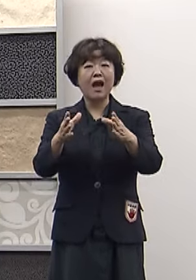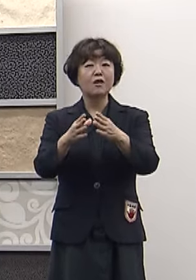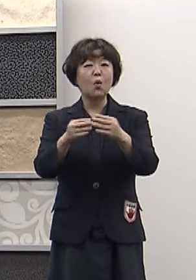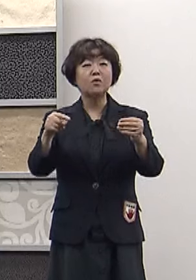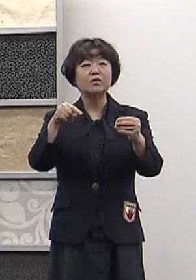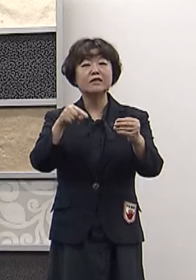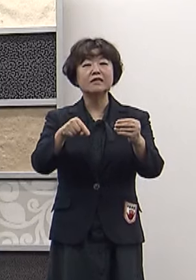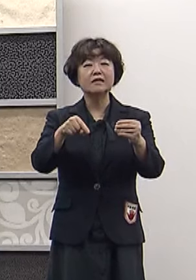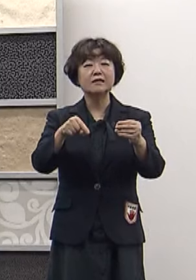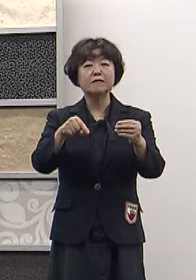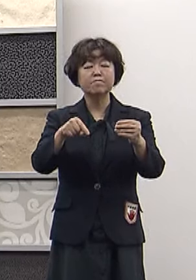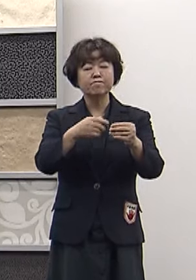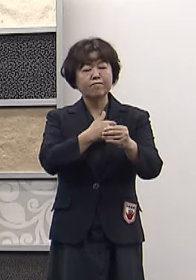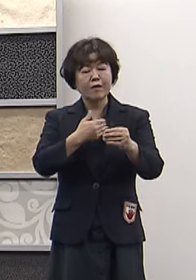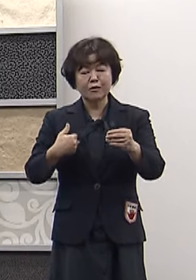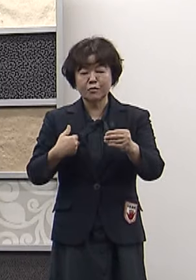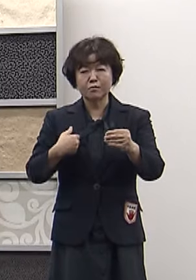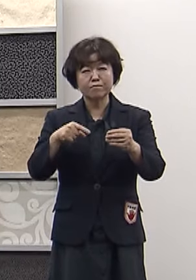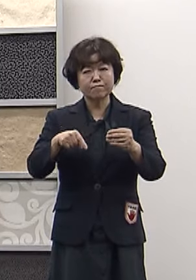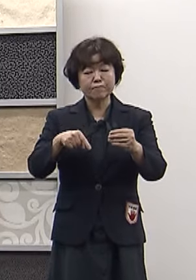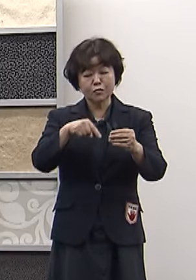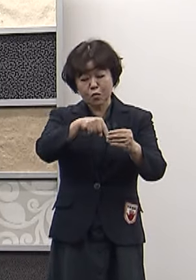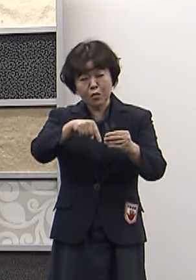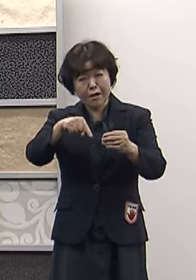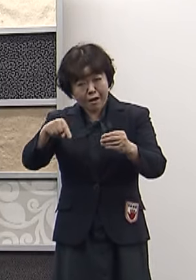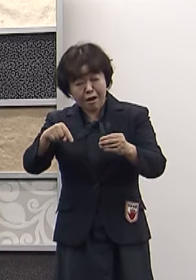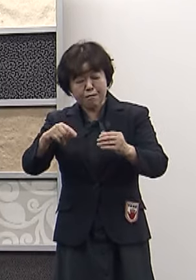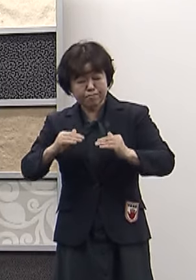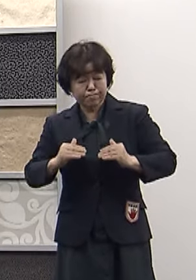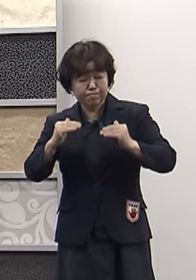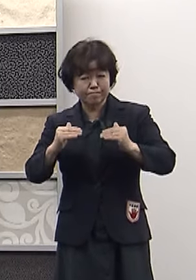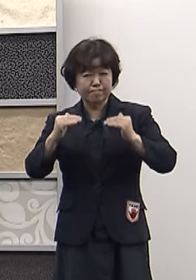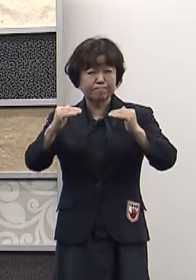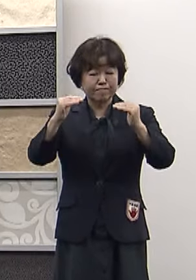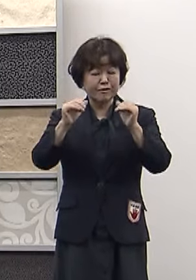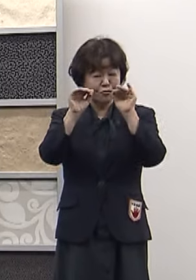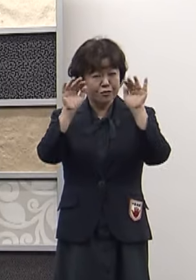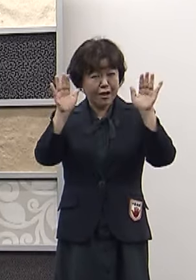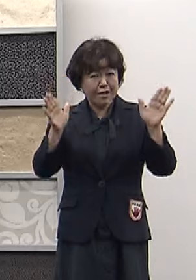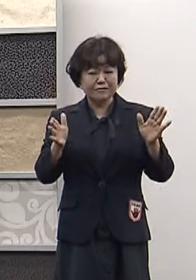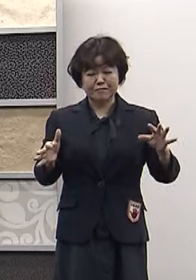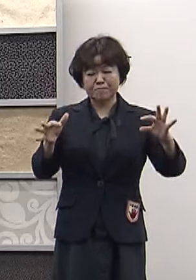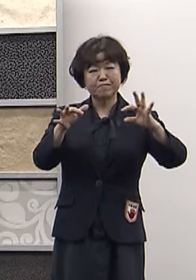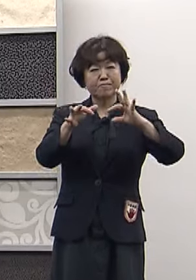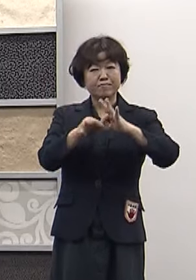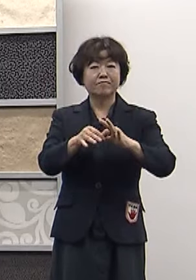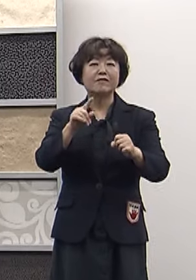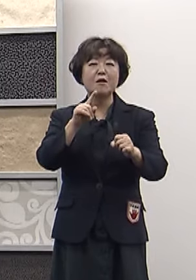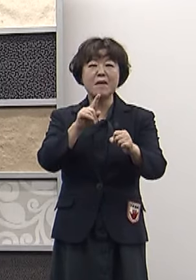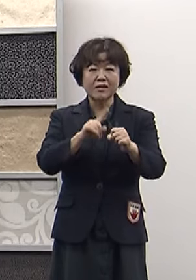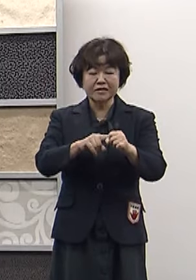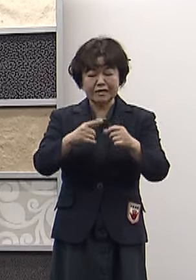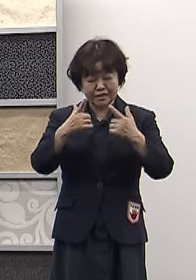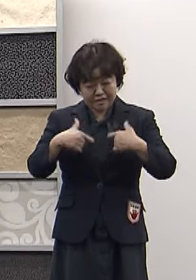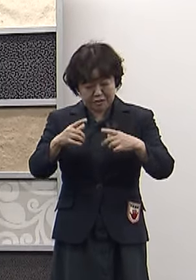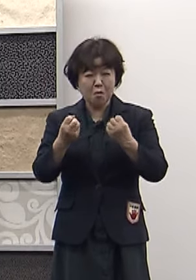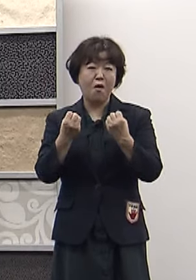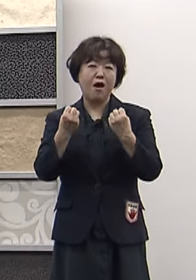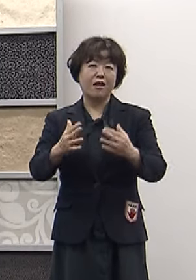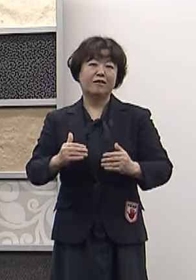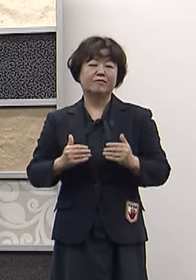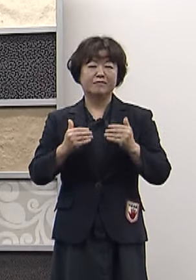潜在的な可能性から大きな花を開かせ、そして豊かさとして結実をさせるべく常に新たな一歩を踏